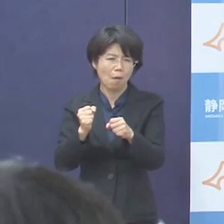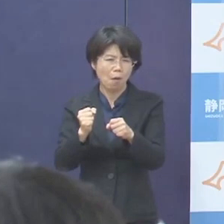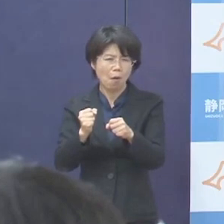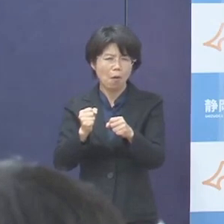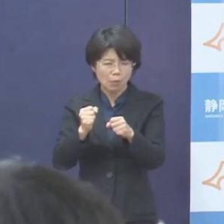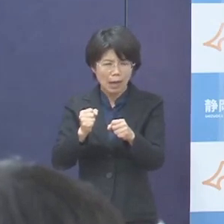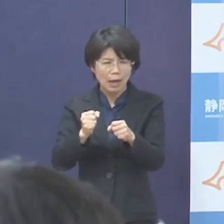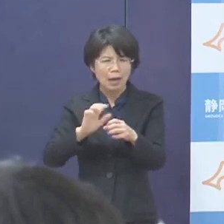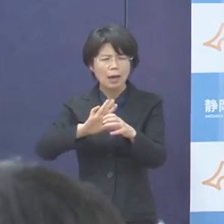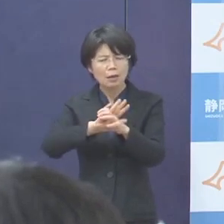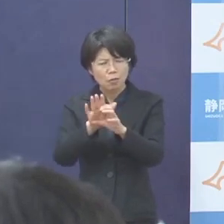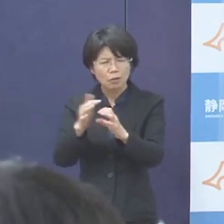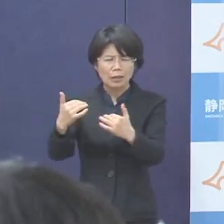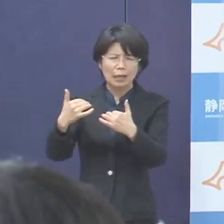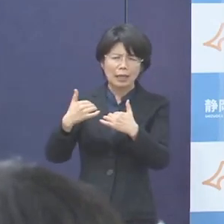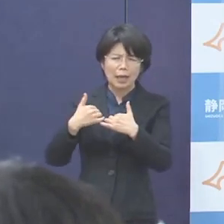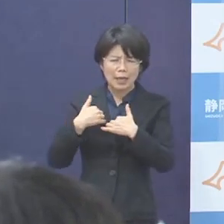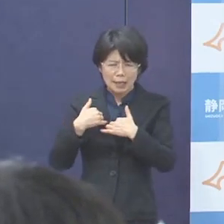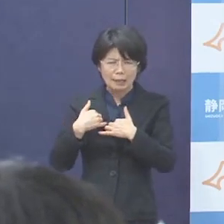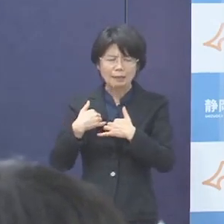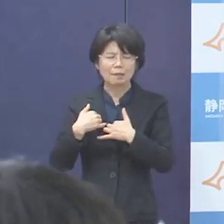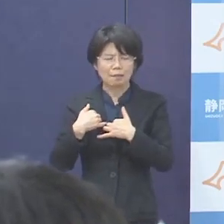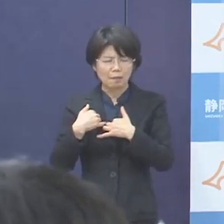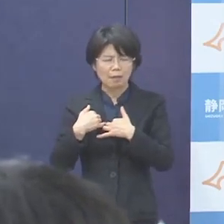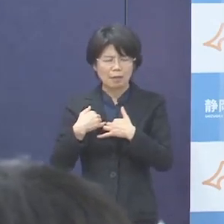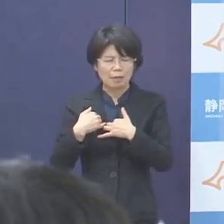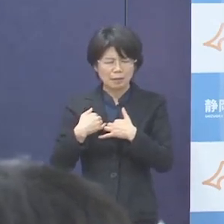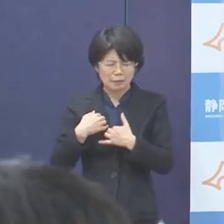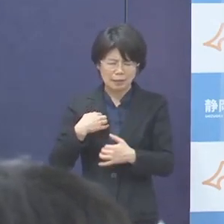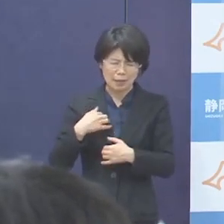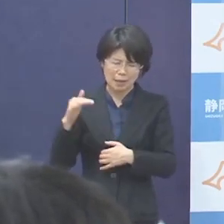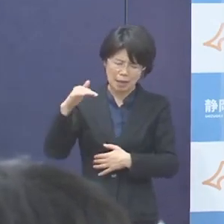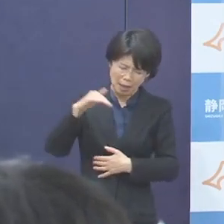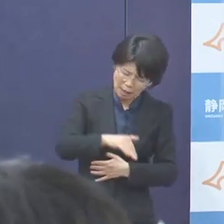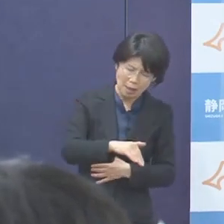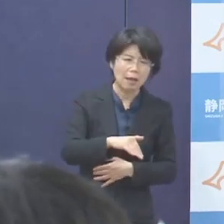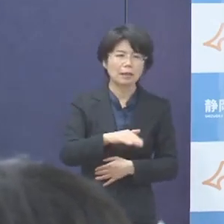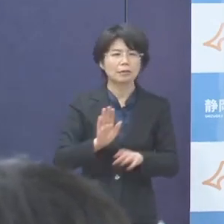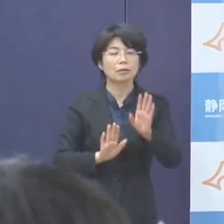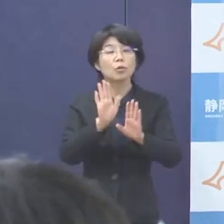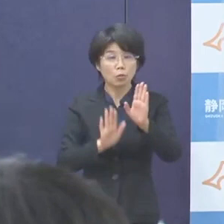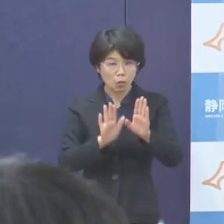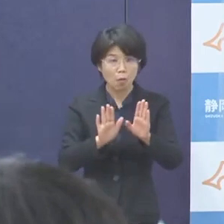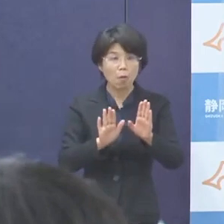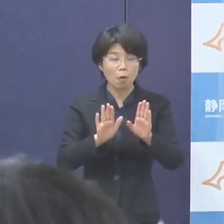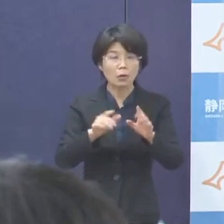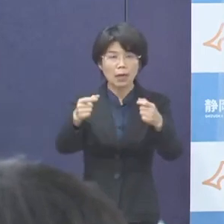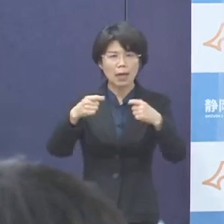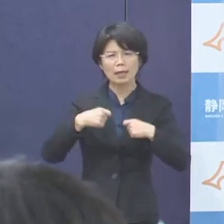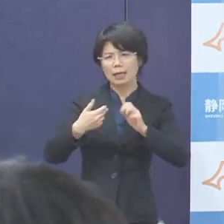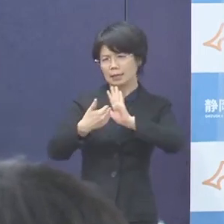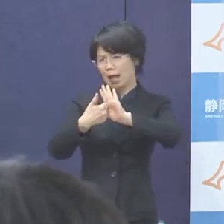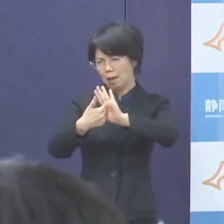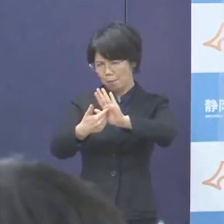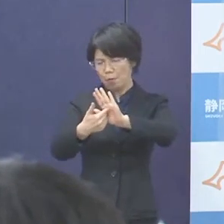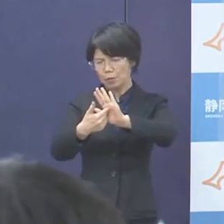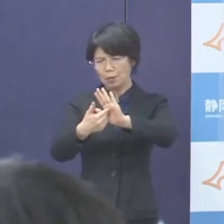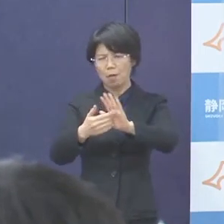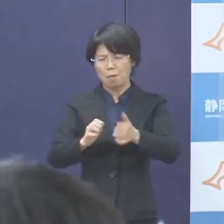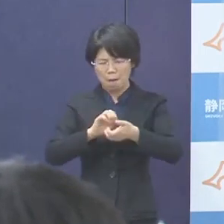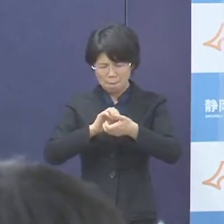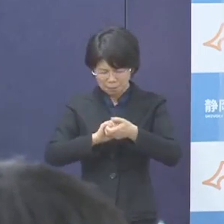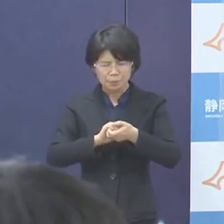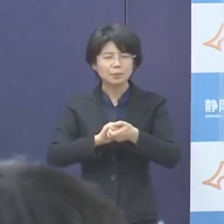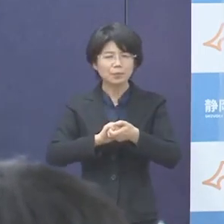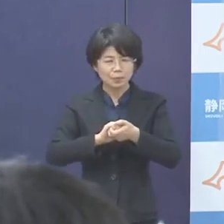光の産業の皆さんをですね、応援するためにも、この感染の予防対策、十分にした上でですね、県